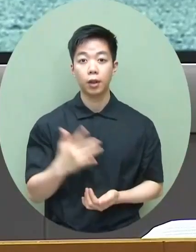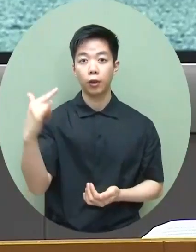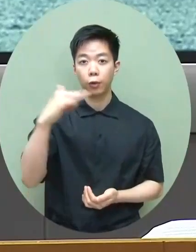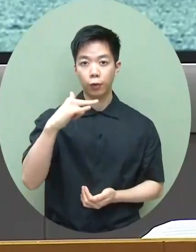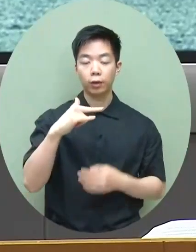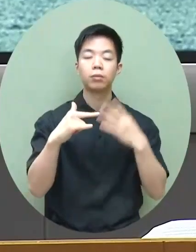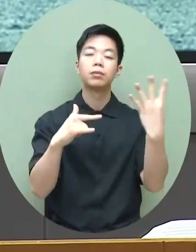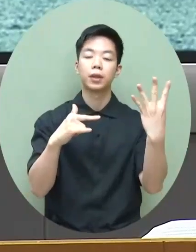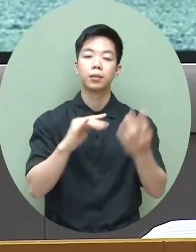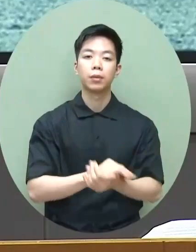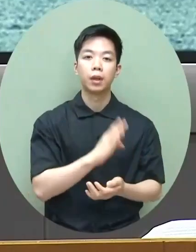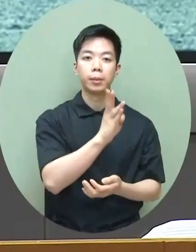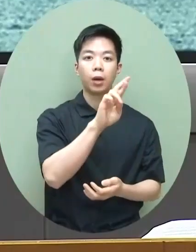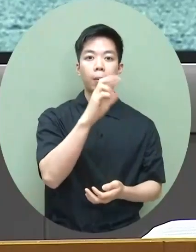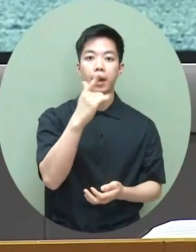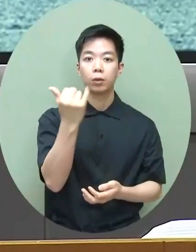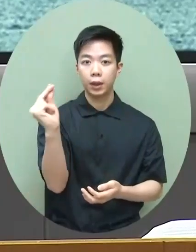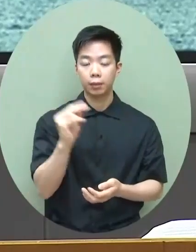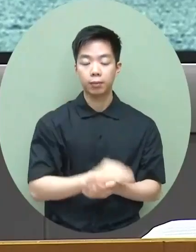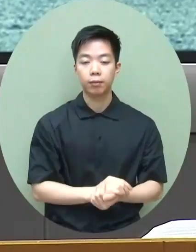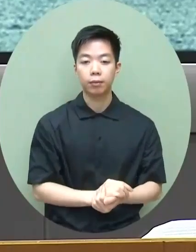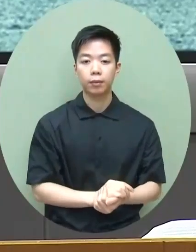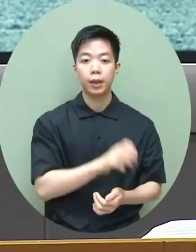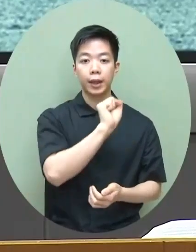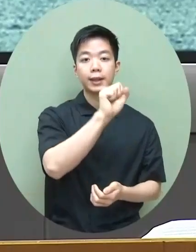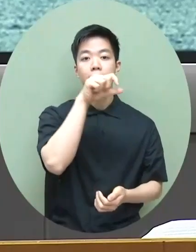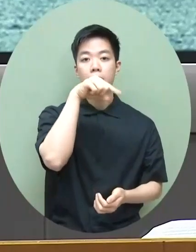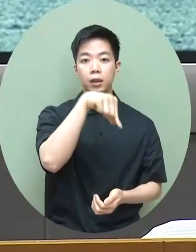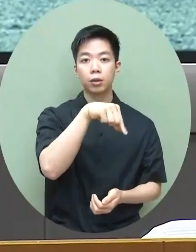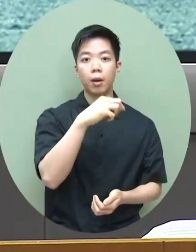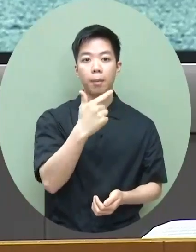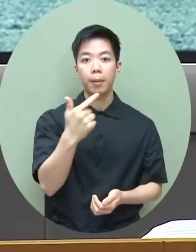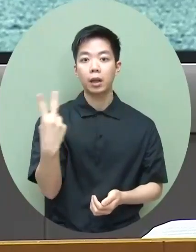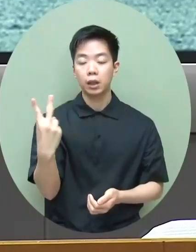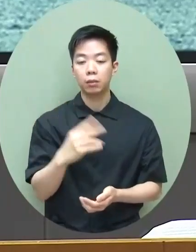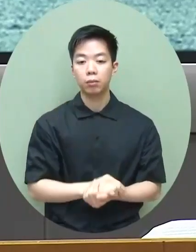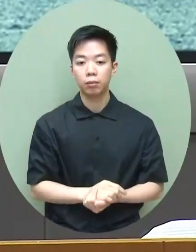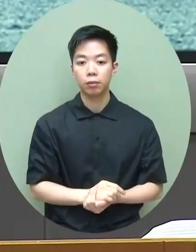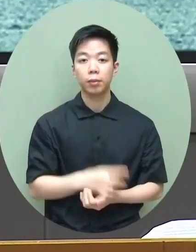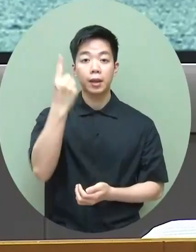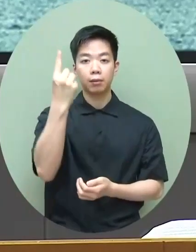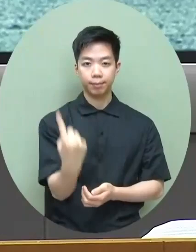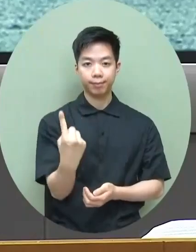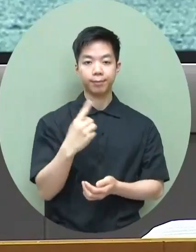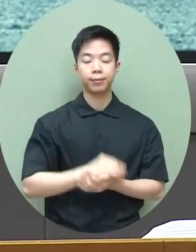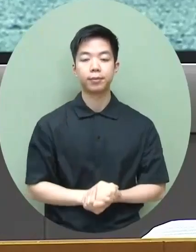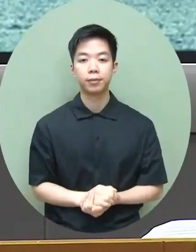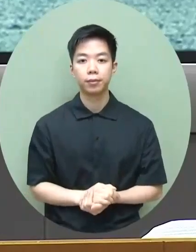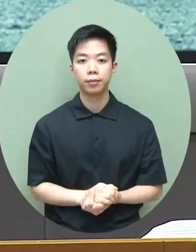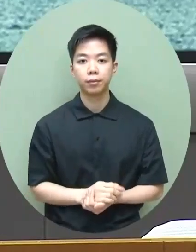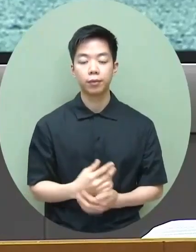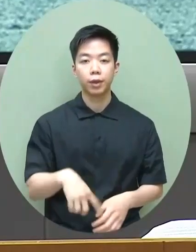BR867，一個係 SQ882，呢個各有一宗個案啦。另外 QR818有3宗個